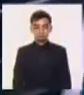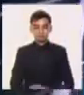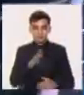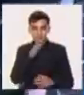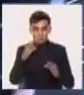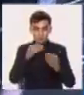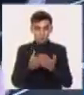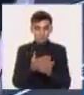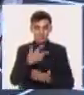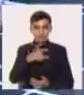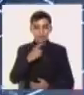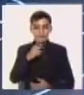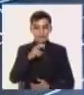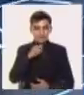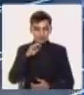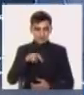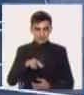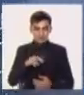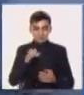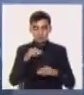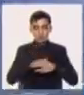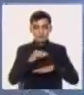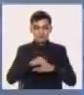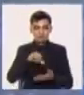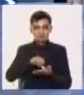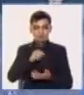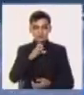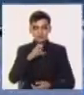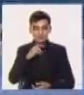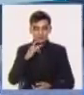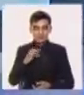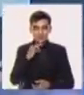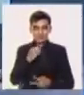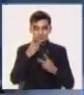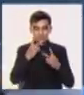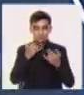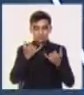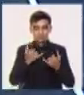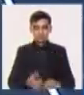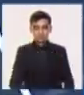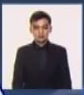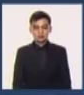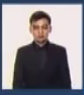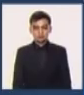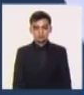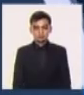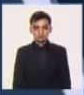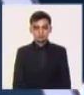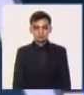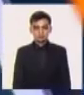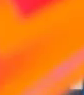Время новостей на 31-м канале. Добрый вечер. В студии Аскар Миндыбаев. И смотрите прямо сейчас.